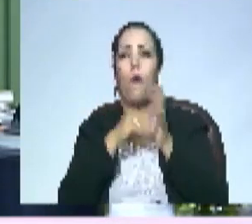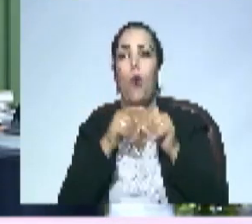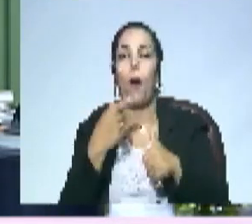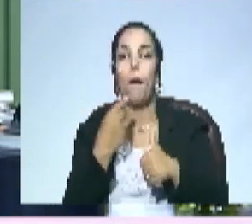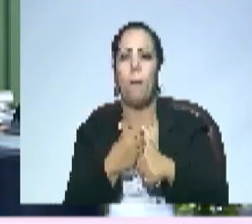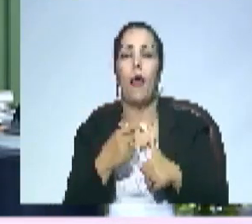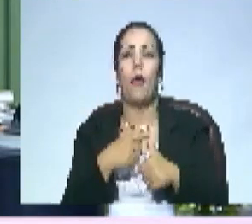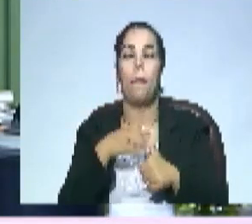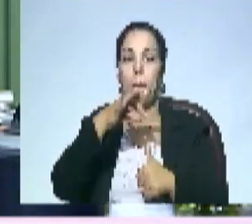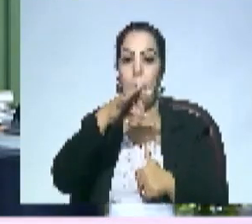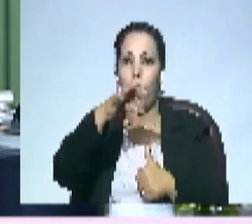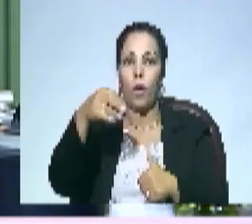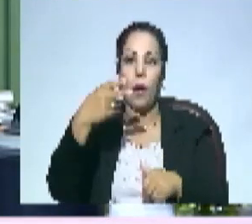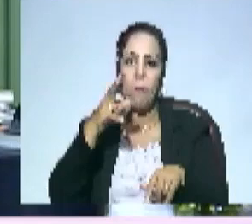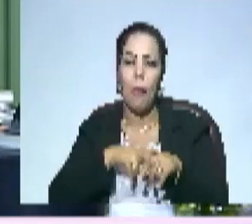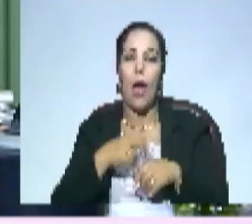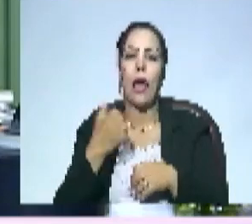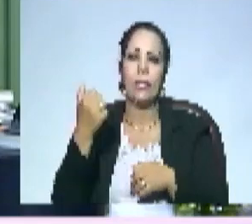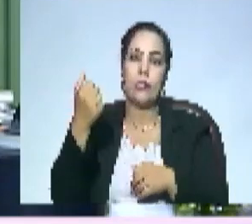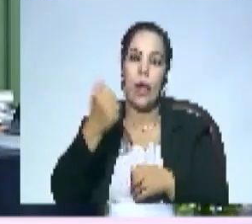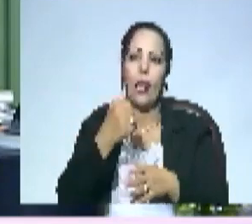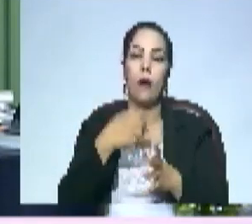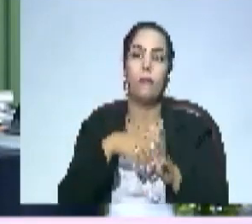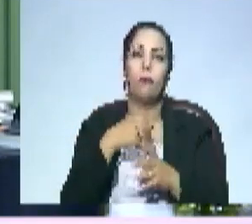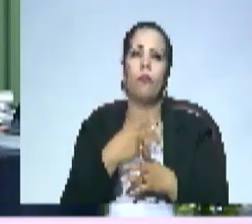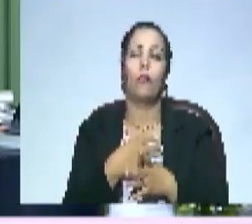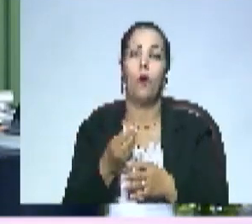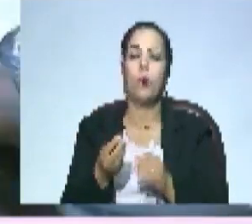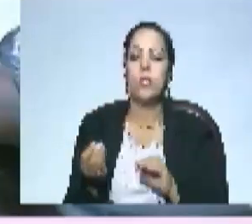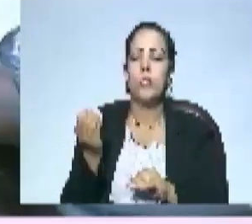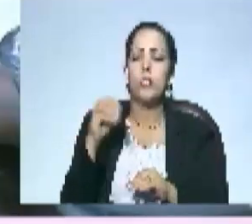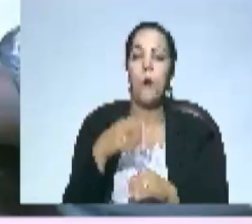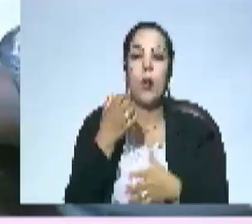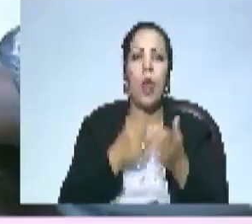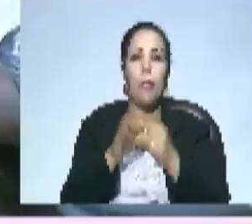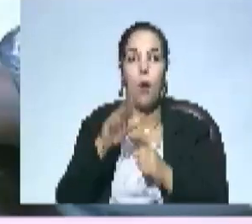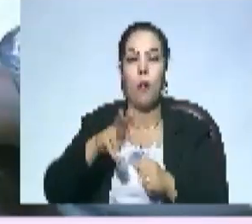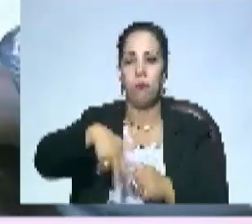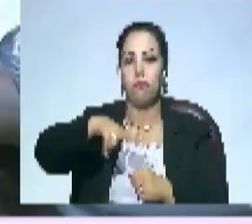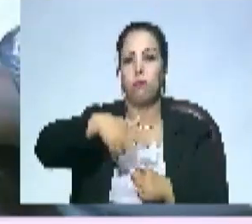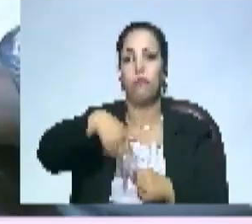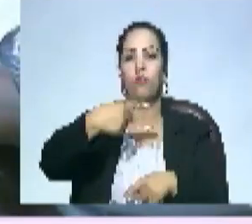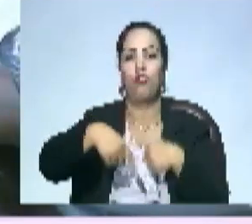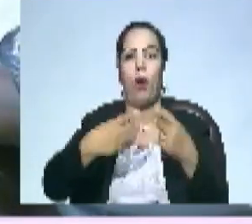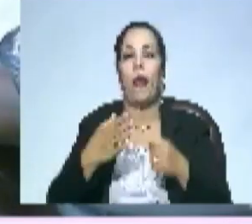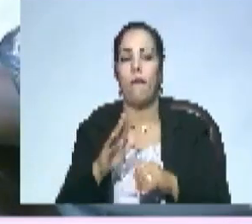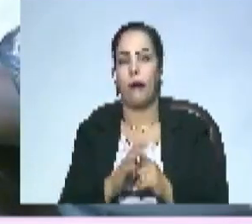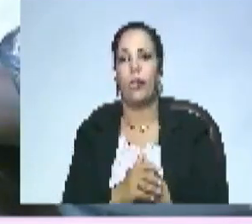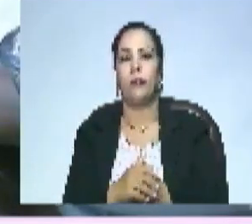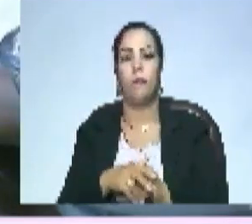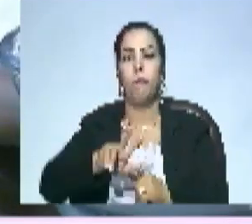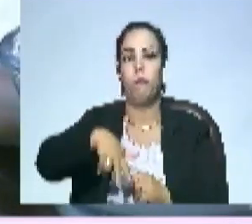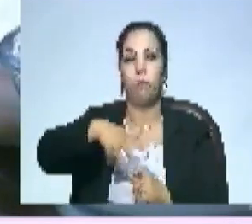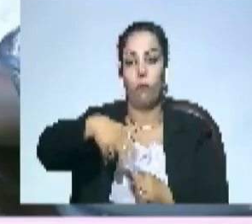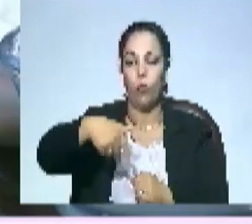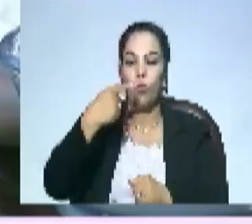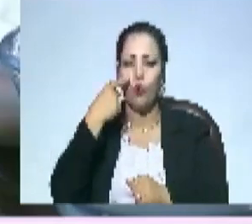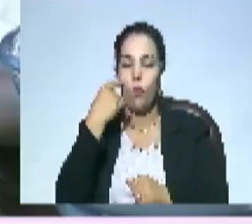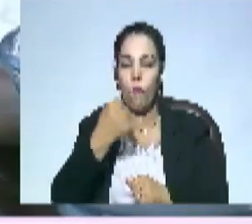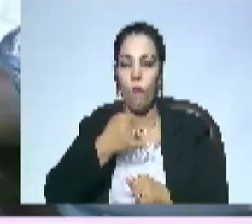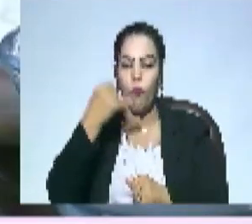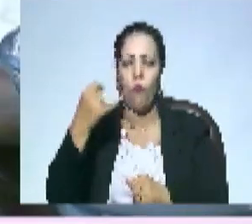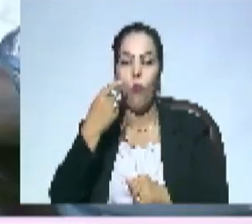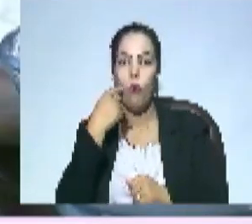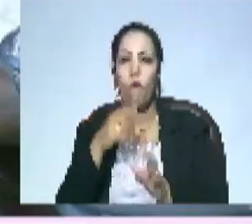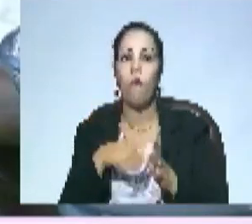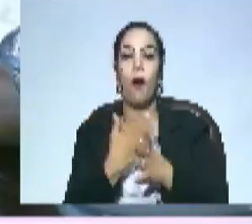الكريمه البودر وبعدين نشوف هنزود لبن ولا مش هنشوف كريمه بودر